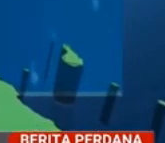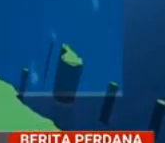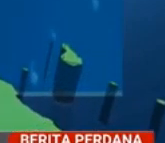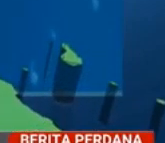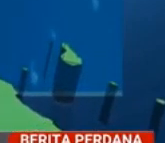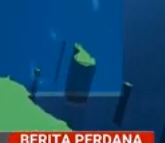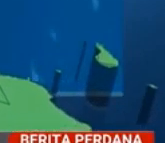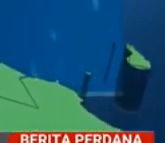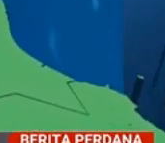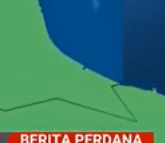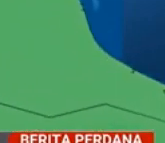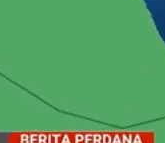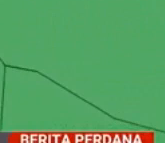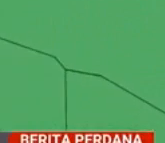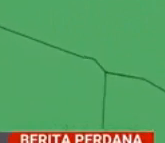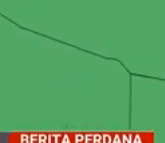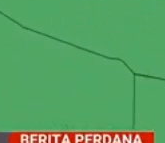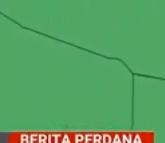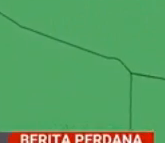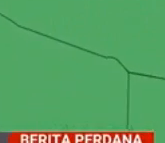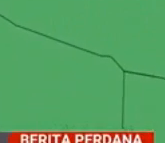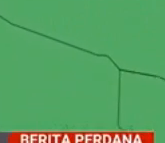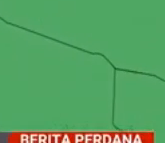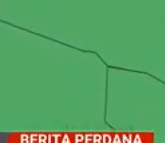bu hai mungkin